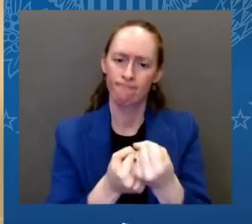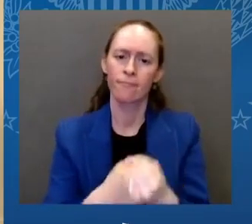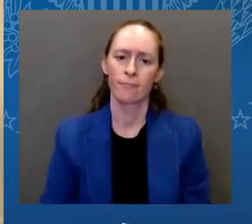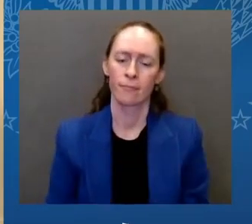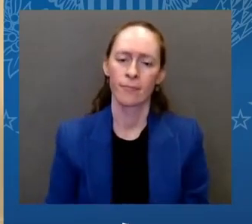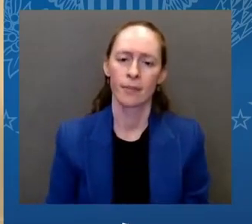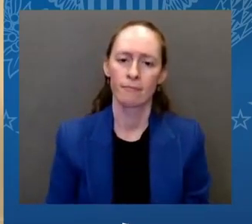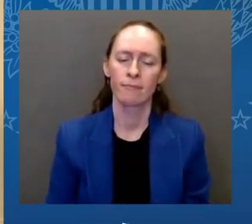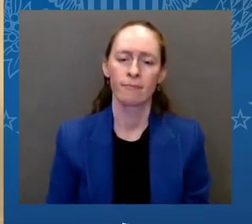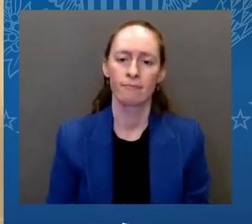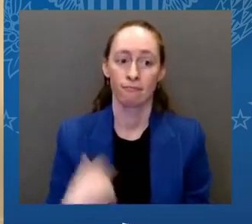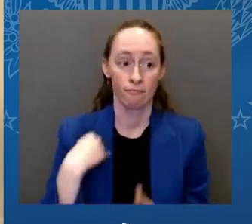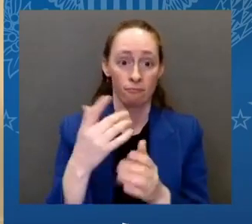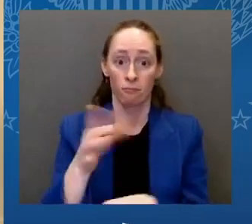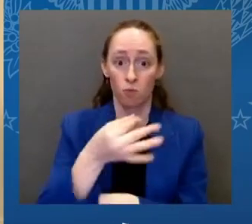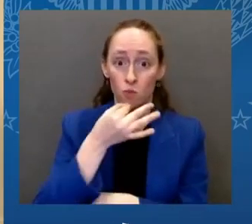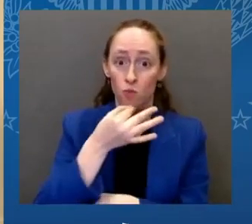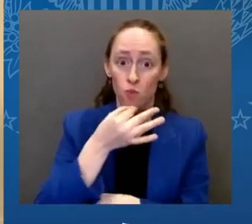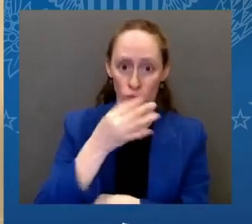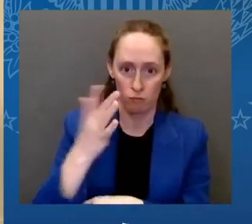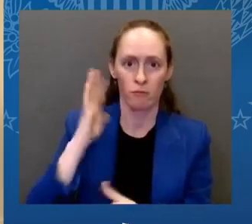продовжить цю допомогу,